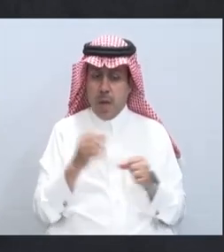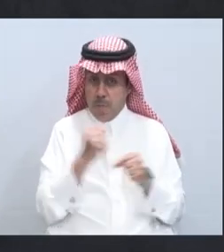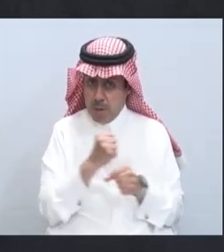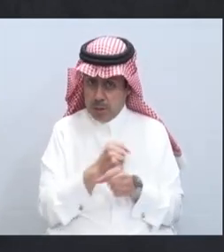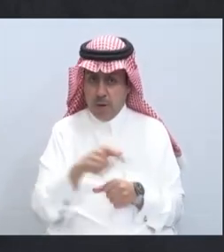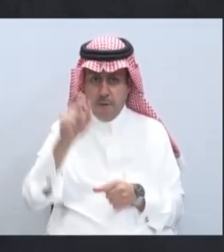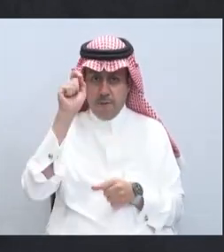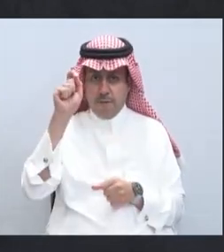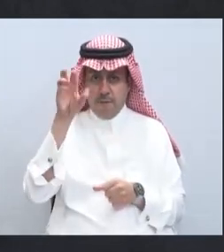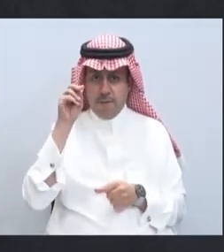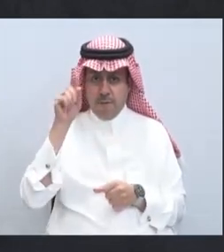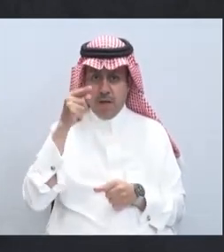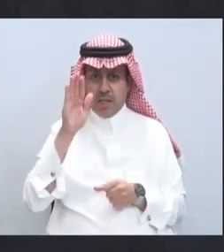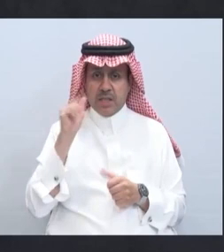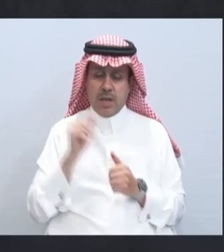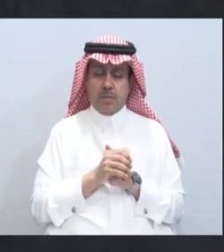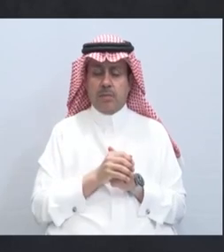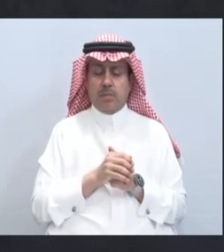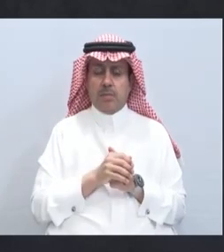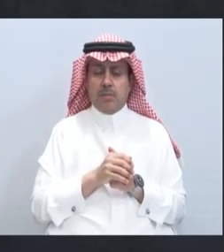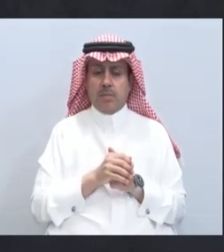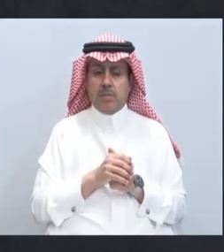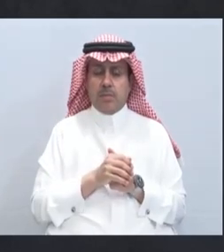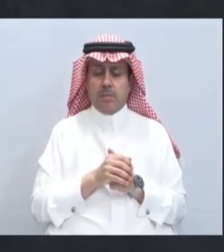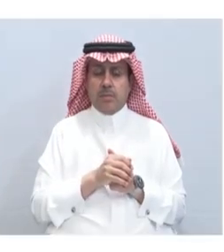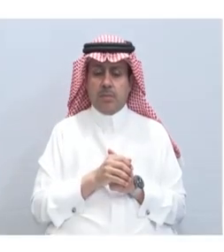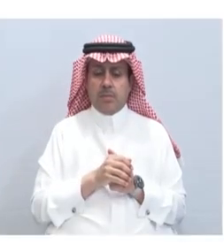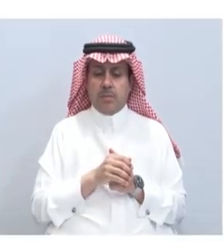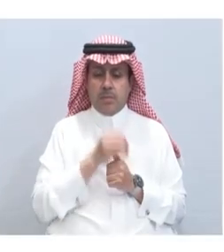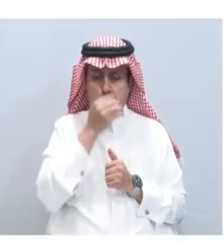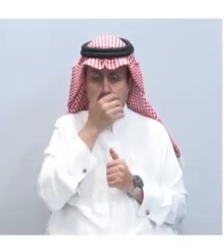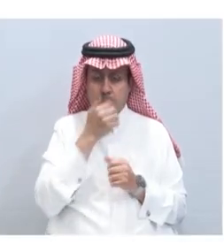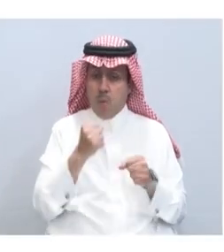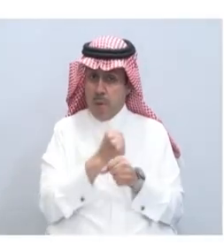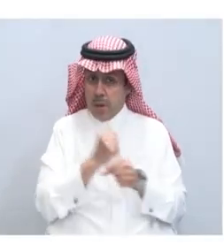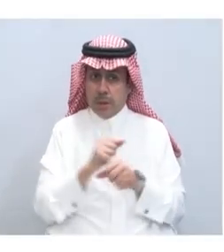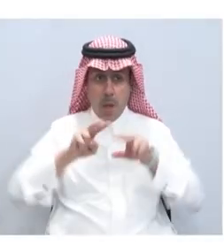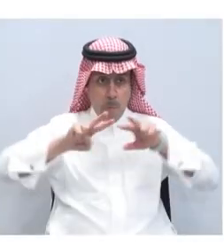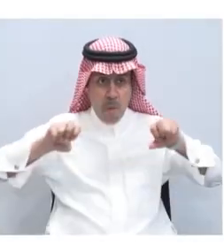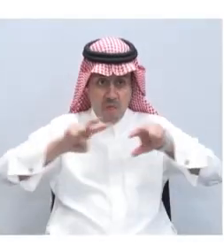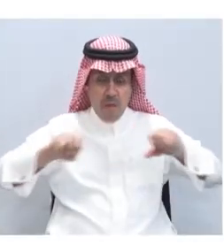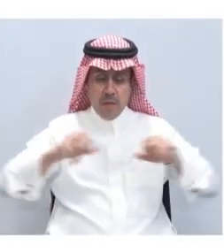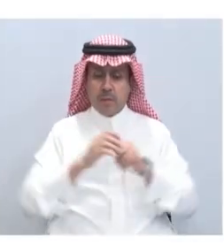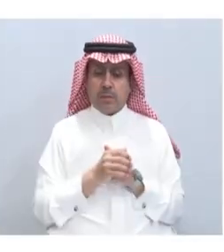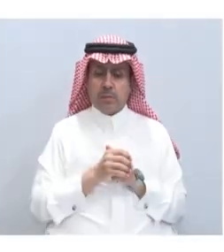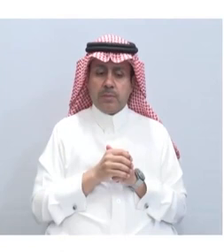تساعد عمليات الفهرسه التي تحدثنا عنها وعمليات البحث